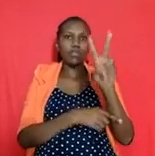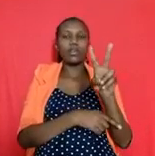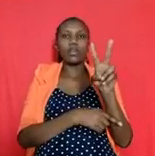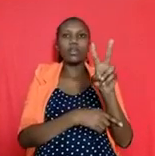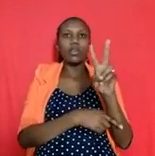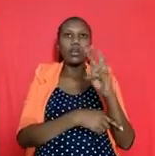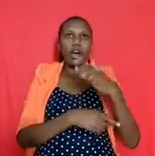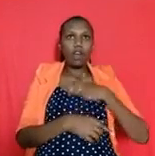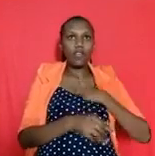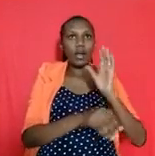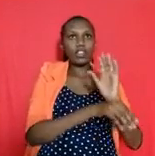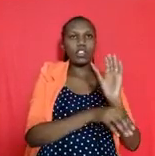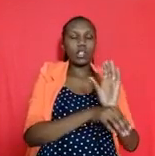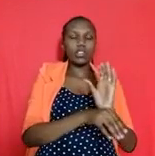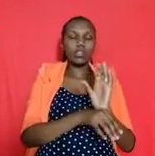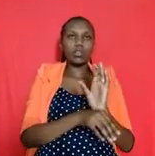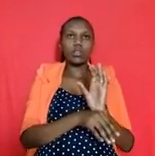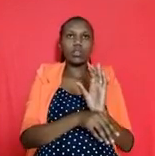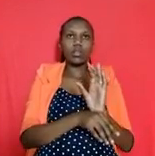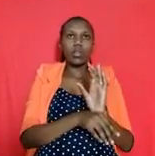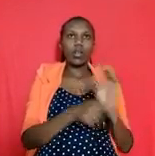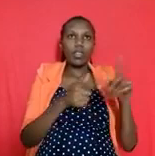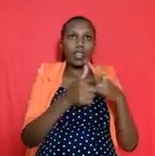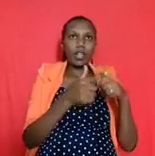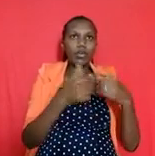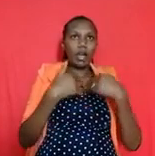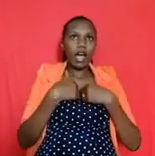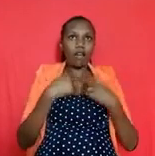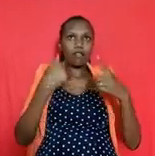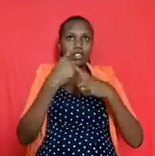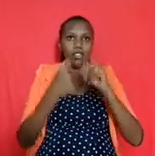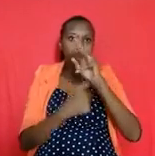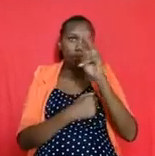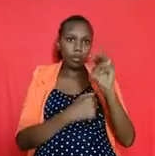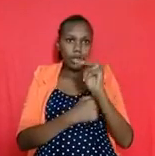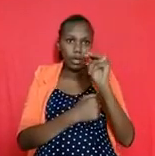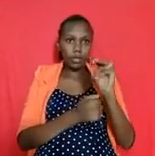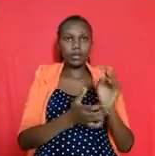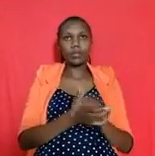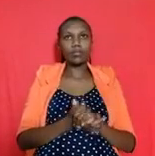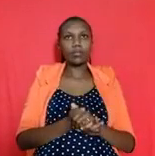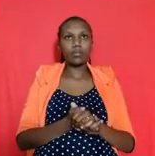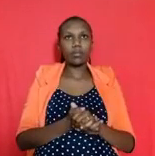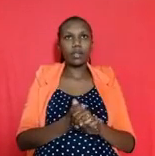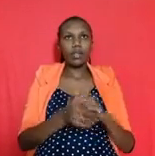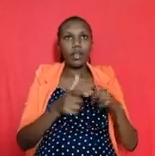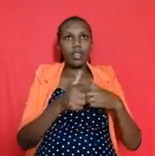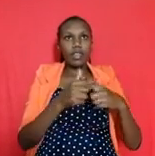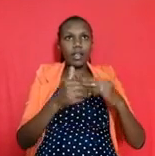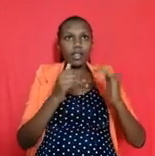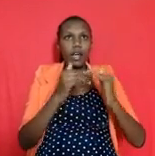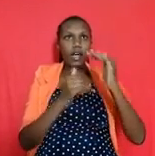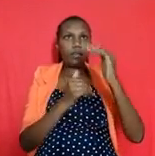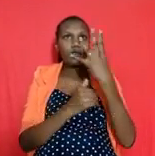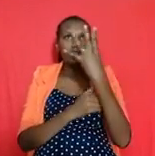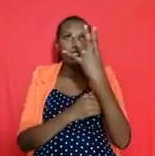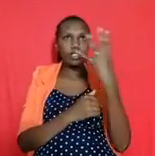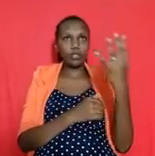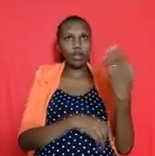ya kanitha witu na hau twikirite milioni ithathatu hau irumanirire